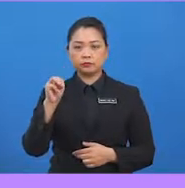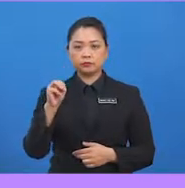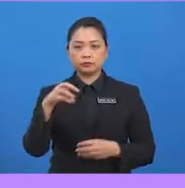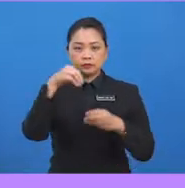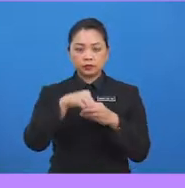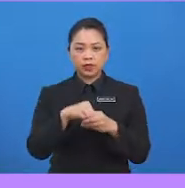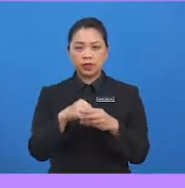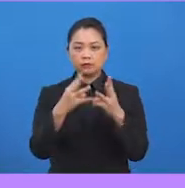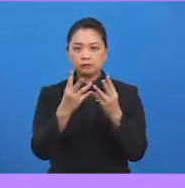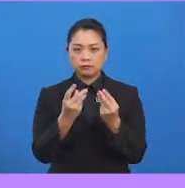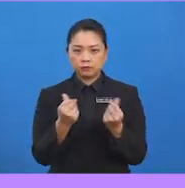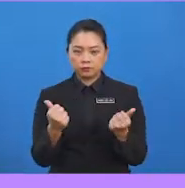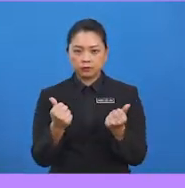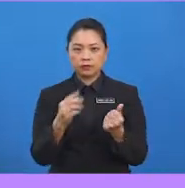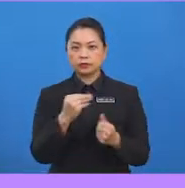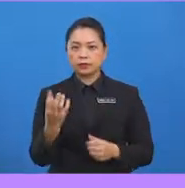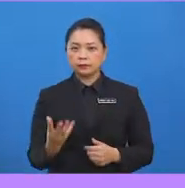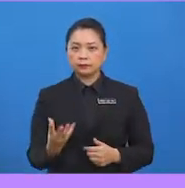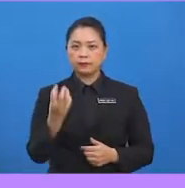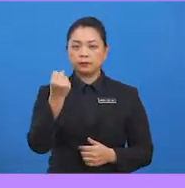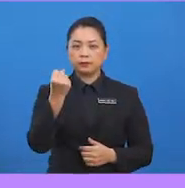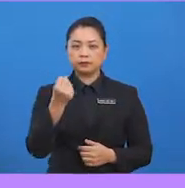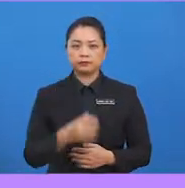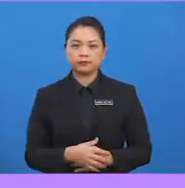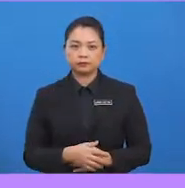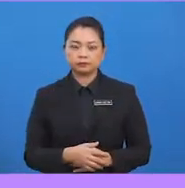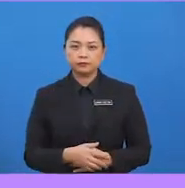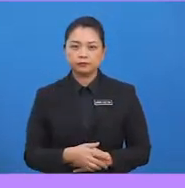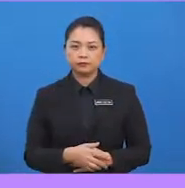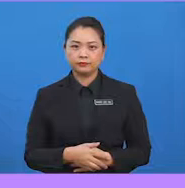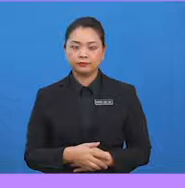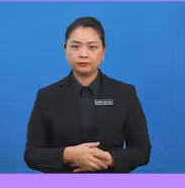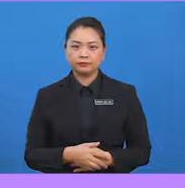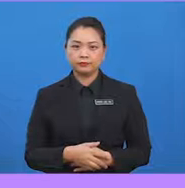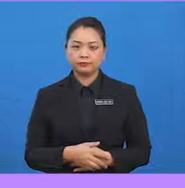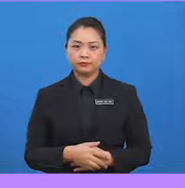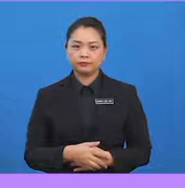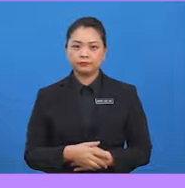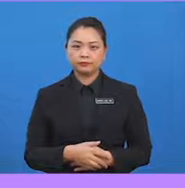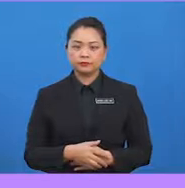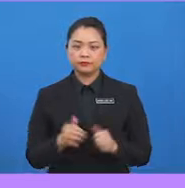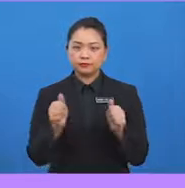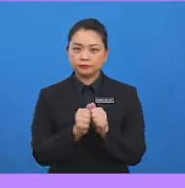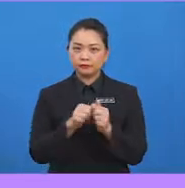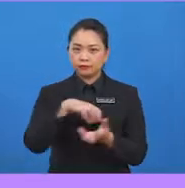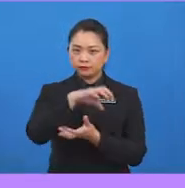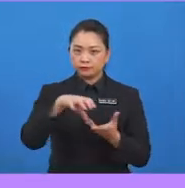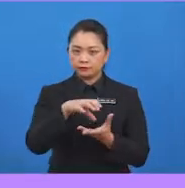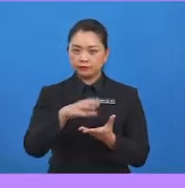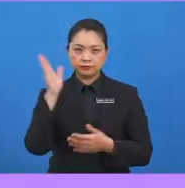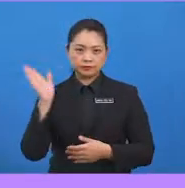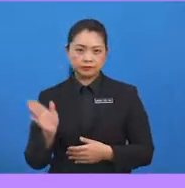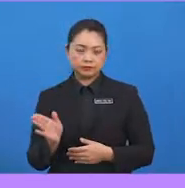dan kemudiannya disejukkan supaya membeku. Kehadiran kuprum sebanyak 3%,